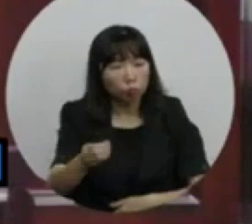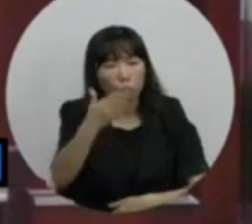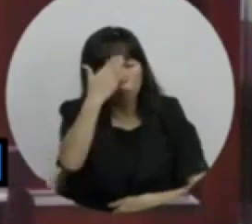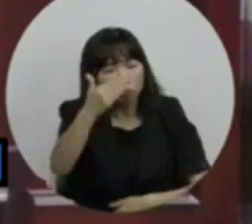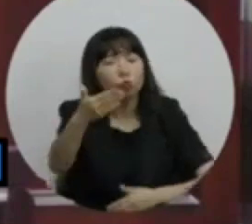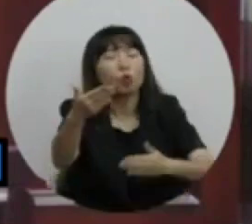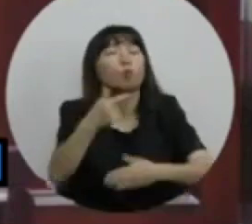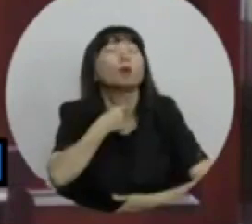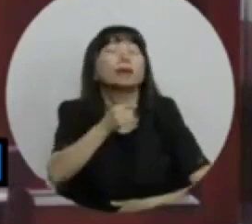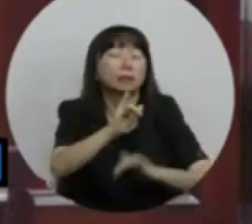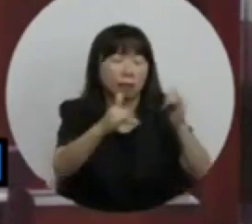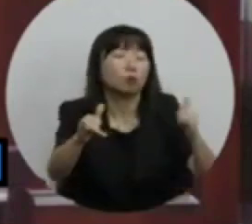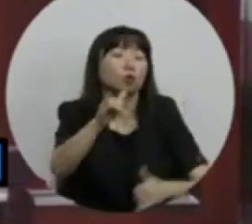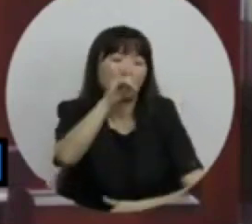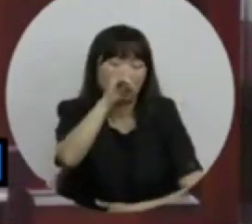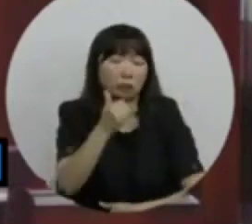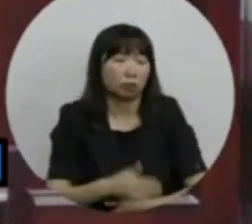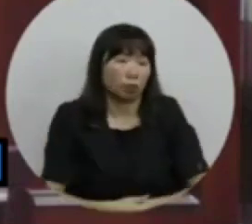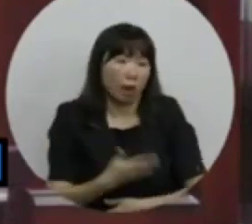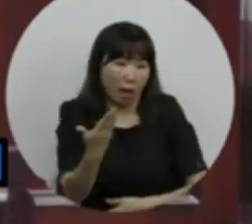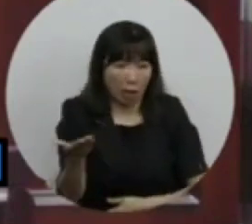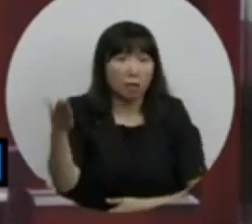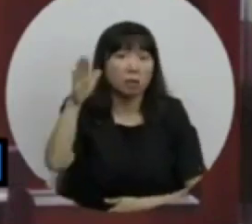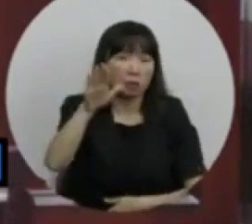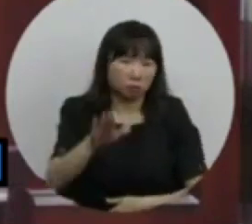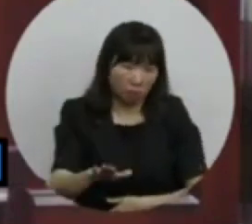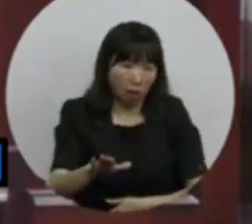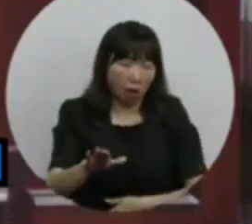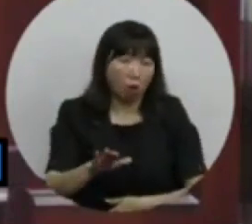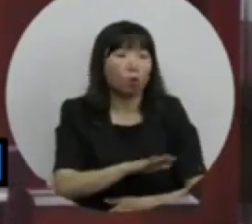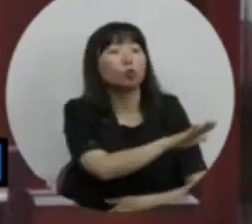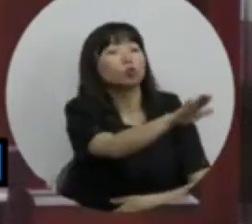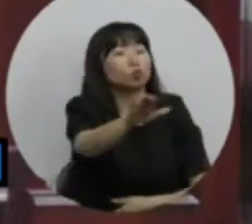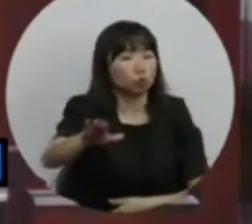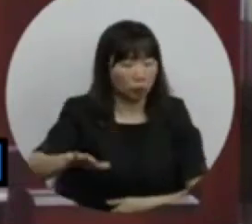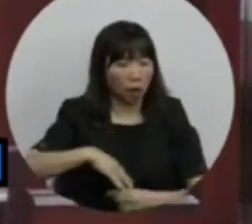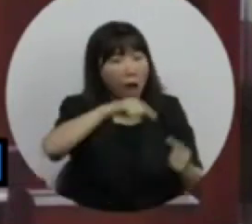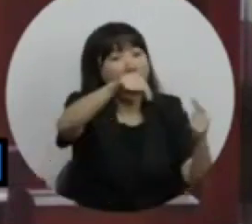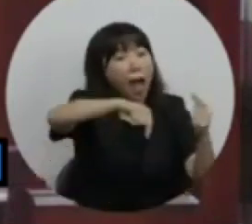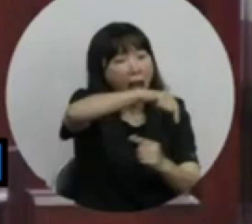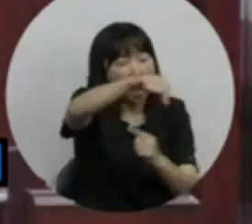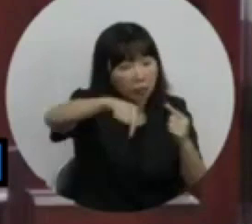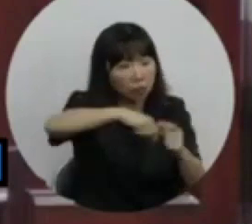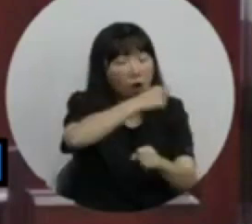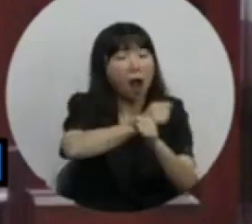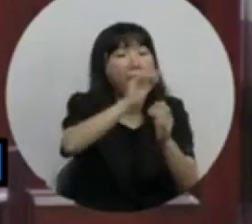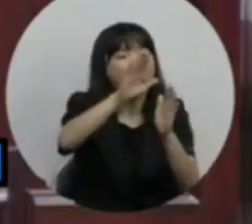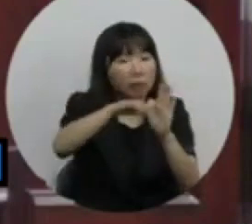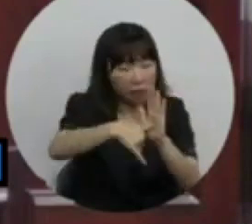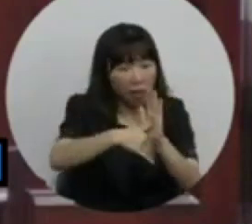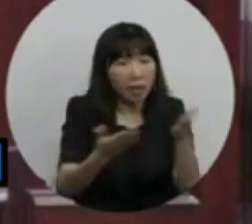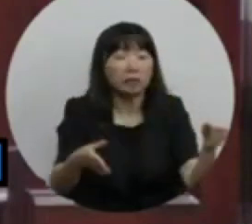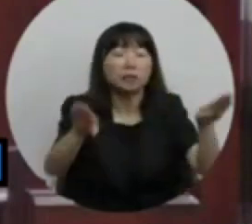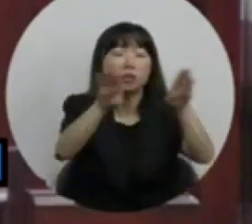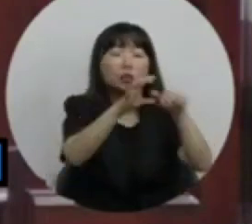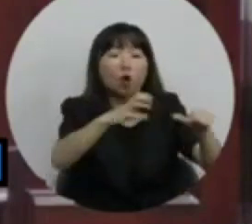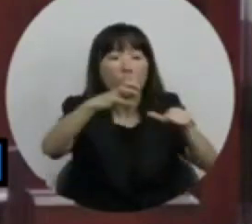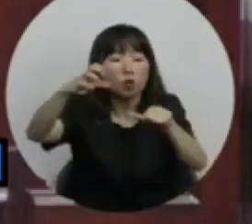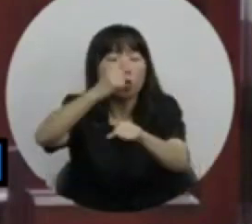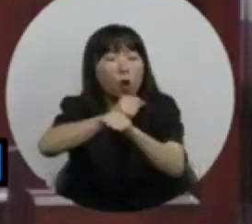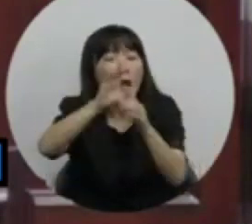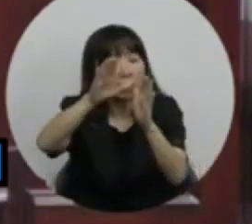있죠. 그렇지만은 우리가 행정에서 이런 시설을 이용하는 것은